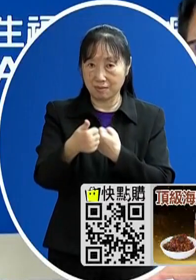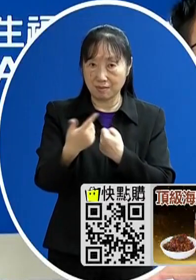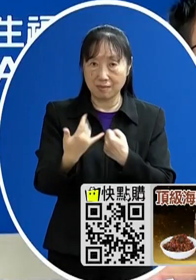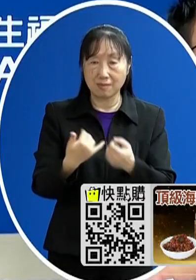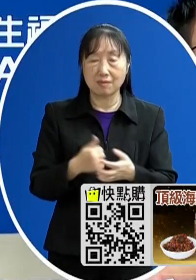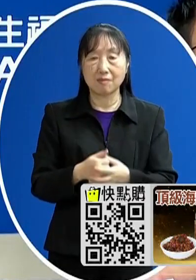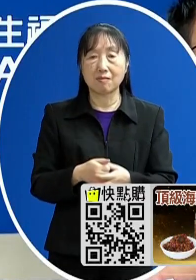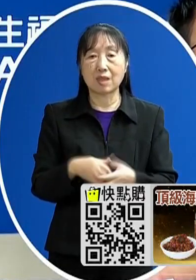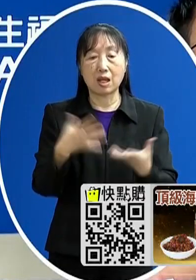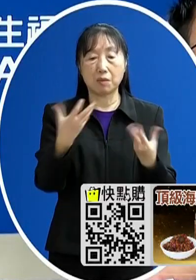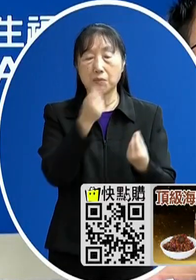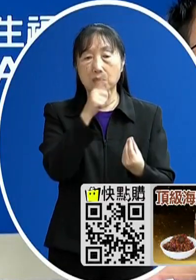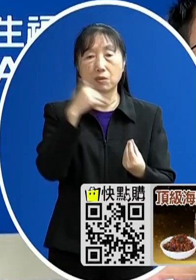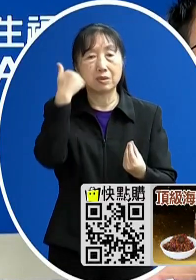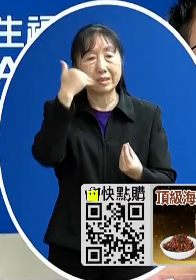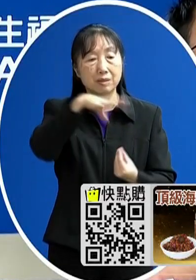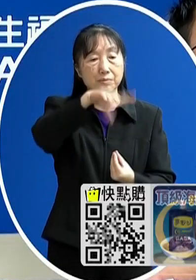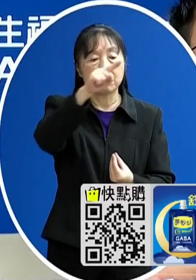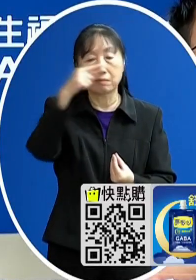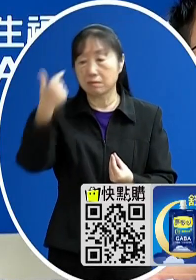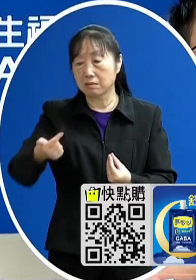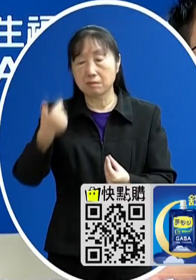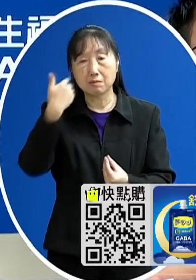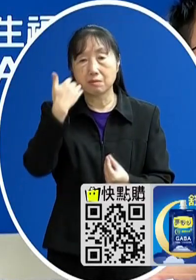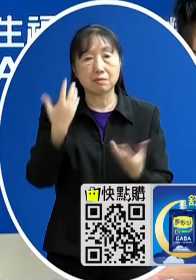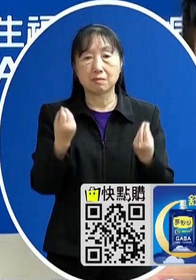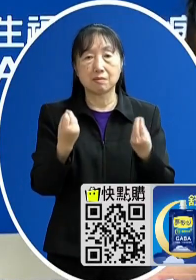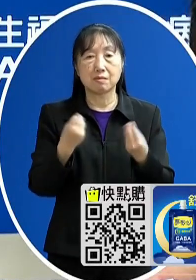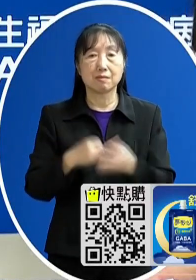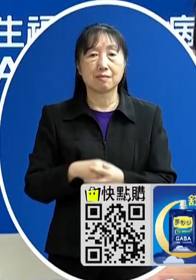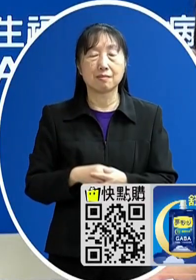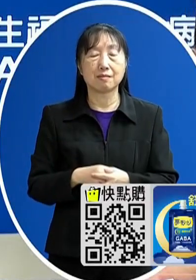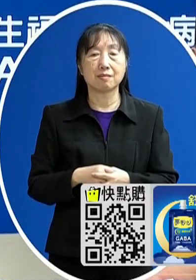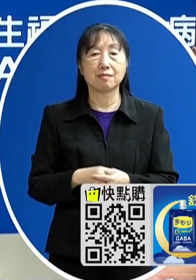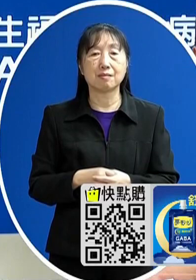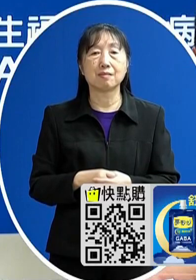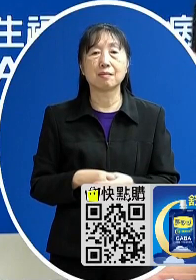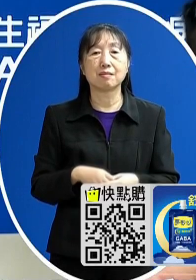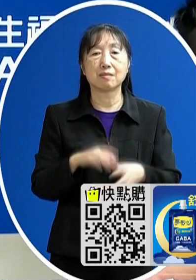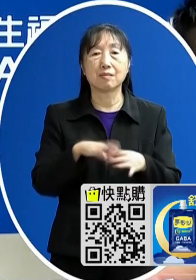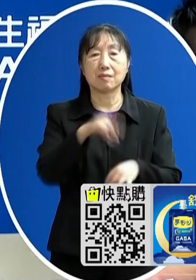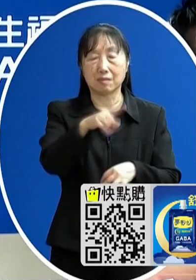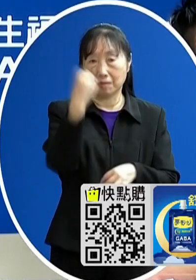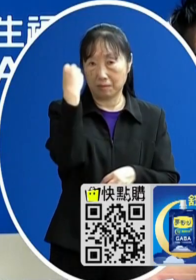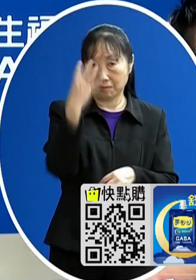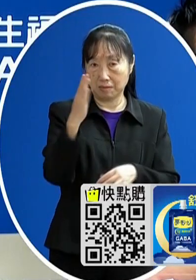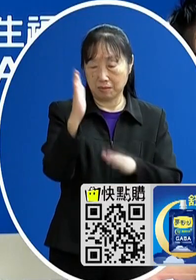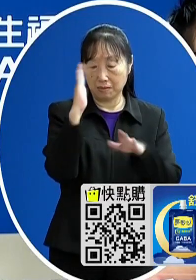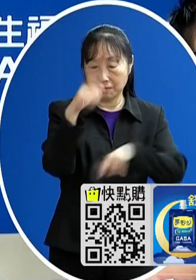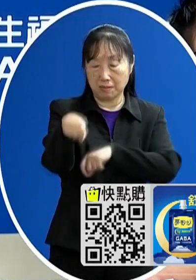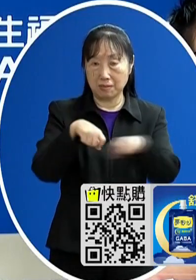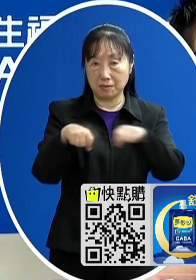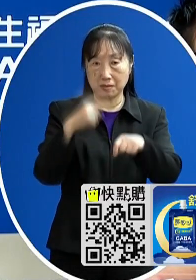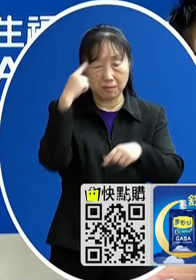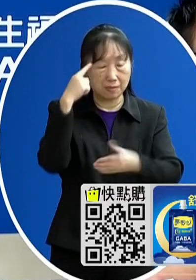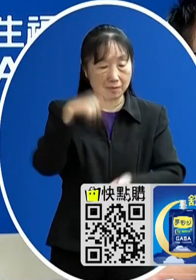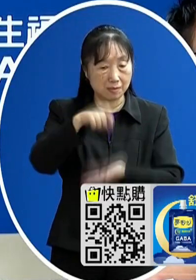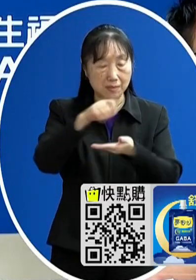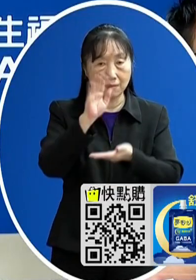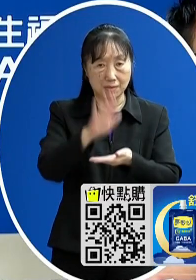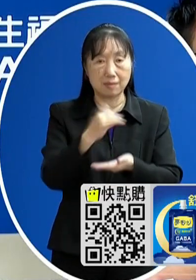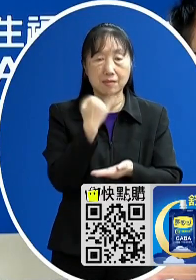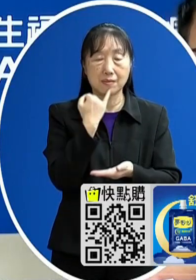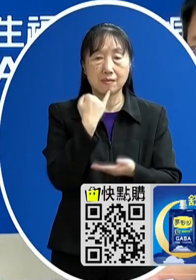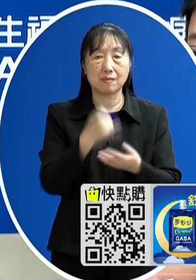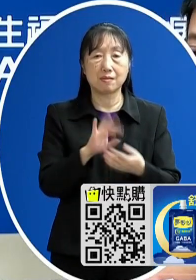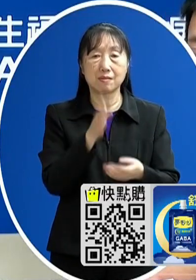这东西大概没有说谁先谁后了，好，有些就是他有一个新的政策的构想，那都可以提出来。但